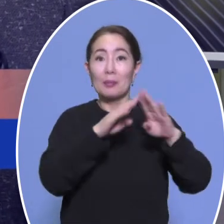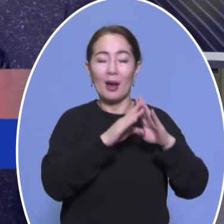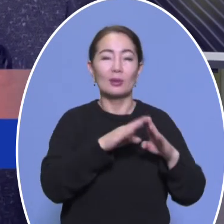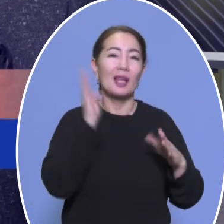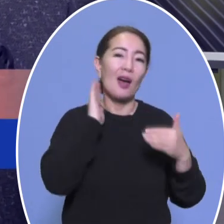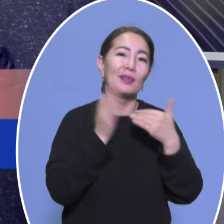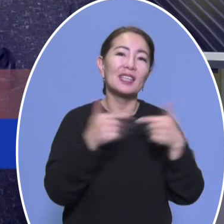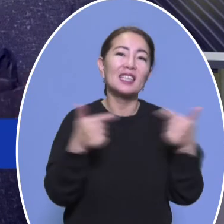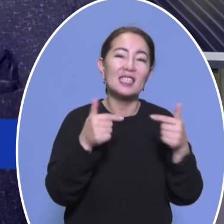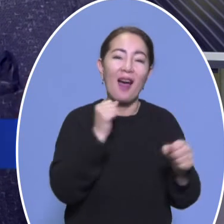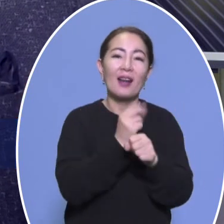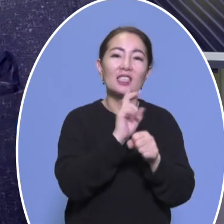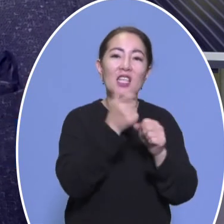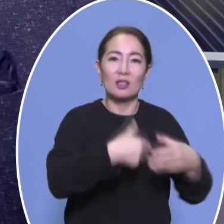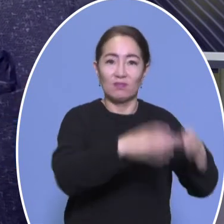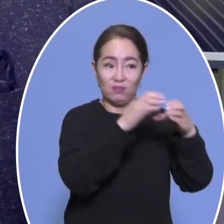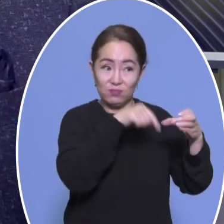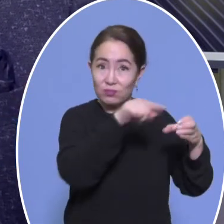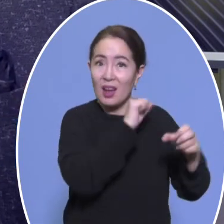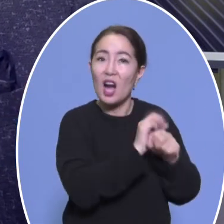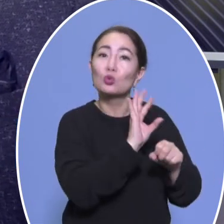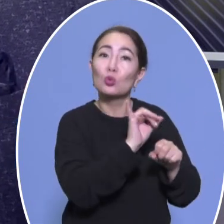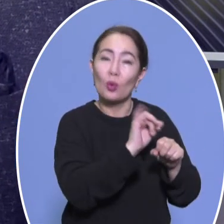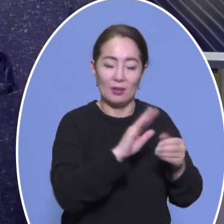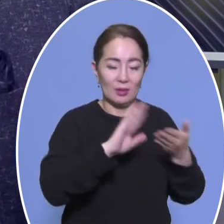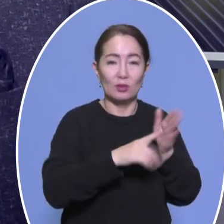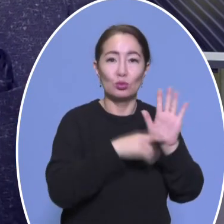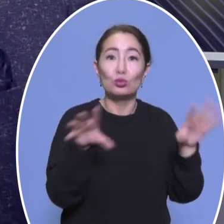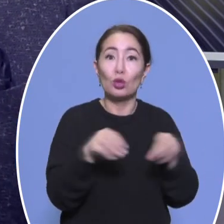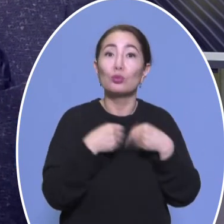байгуулагдсан авилгын эсрэг ажлын эсхийн одоо хийж хэрэгжүүлсэн ажлыг одоо